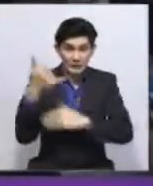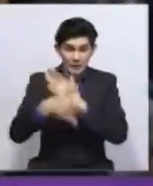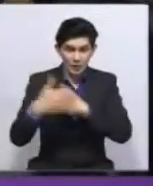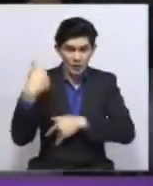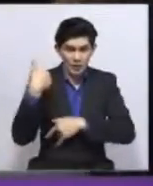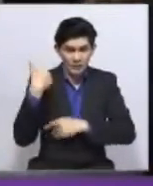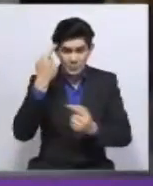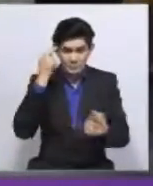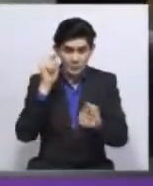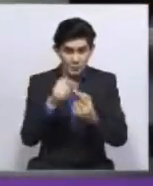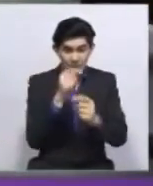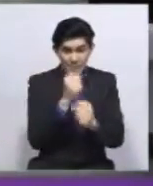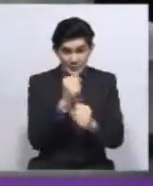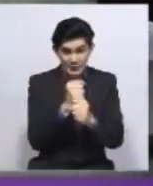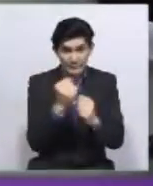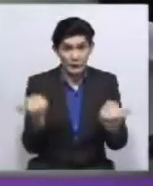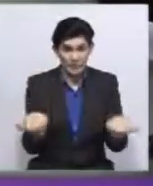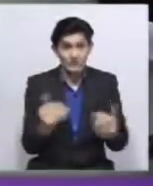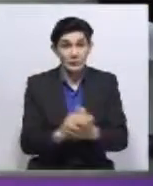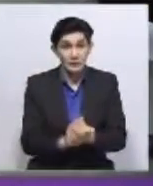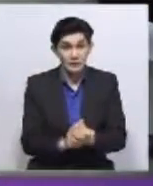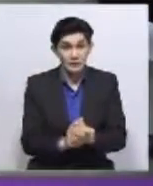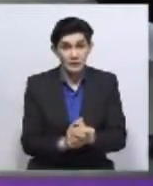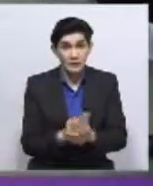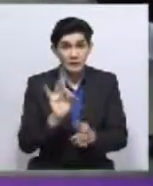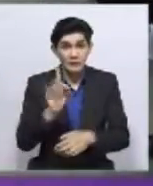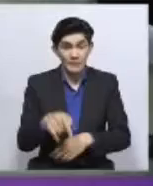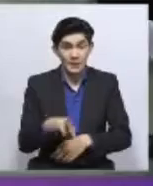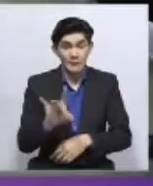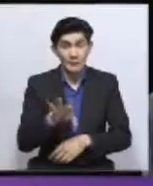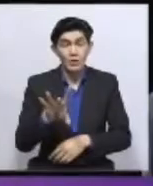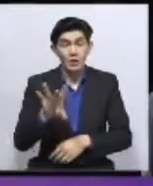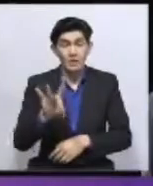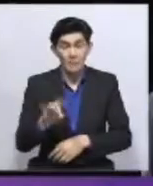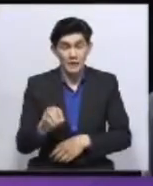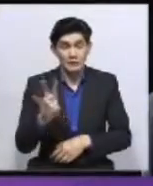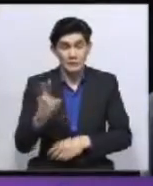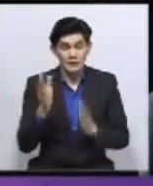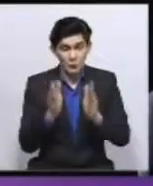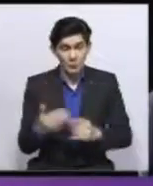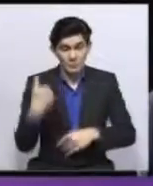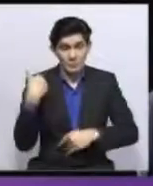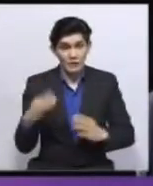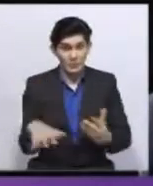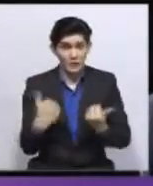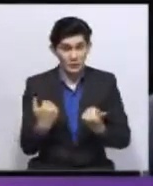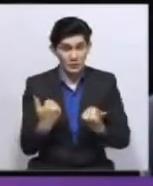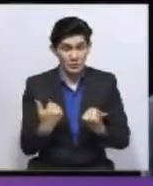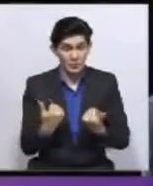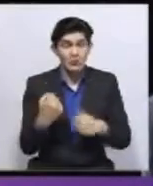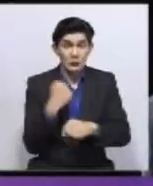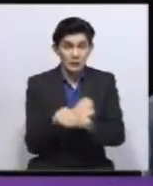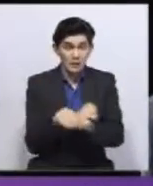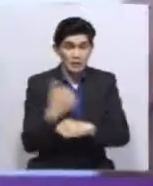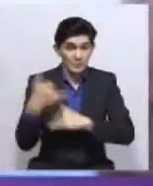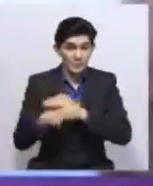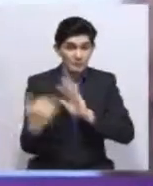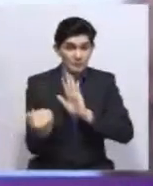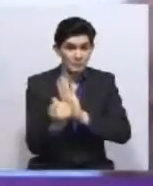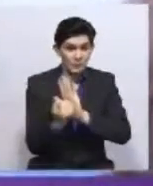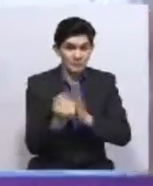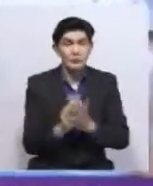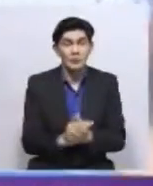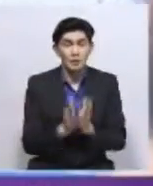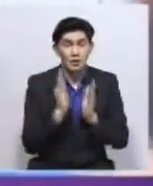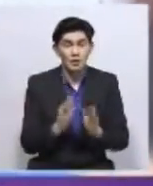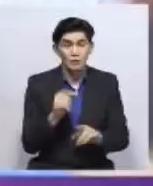าวที่เป็นเป้าหมายดำเนินการในครั้งนี้ 8,687 คนจนถึงขณะนี้มีแรงงานต่างด้าวขึ้นทะเบียน